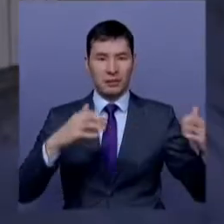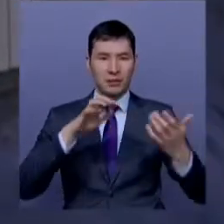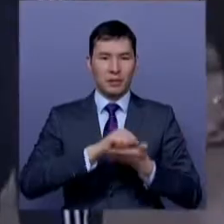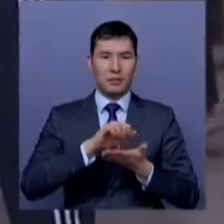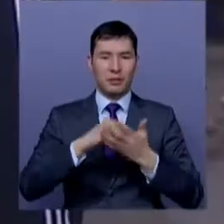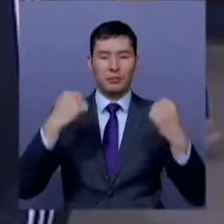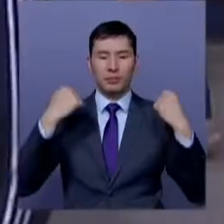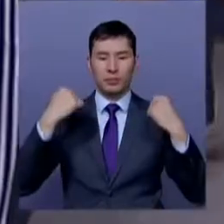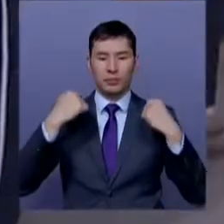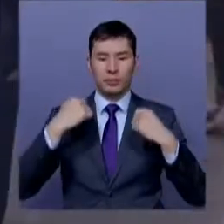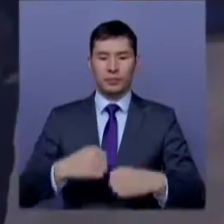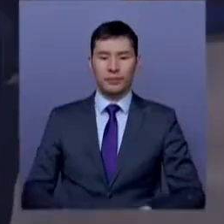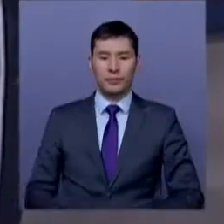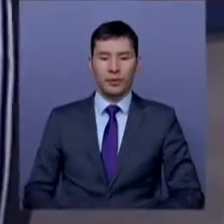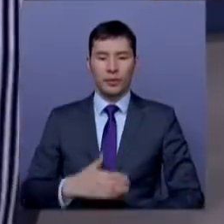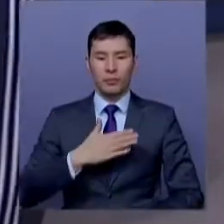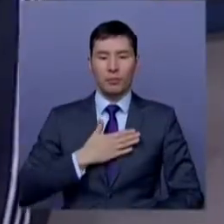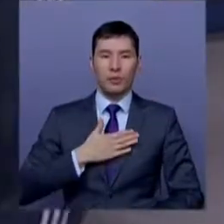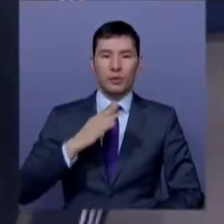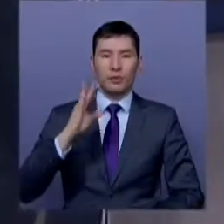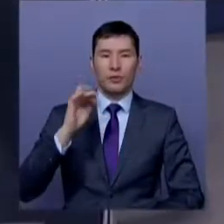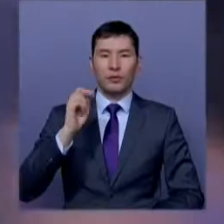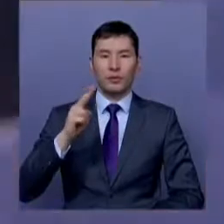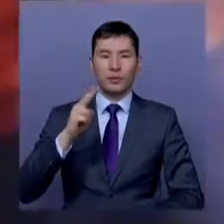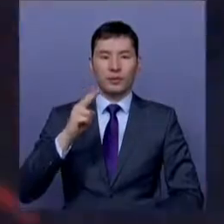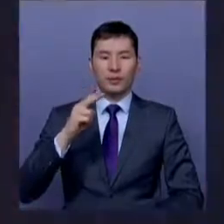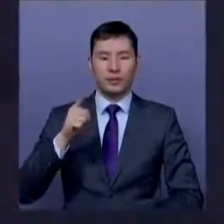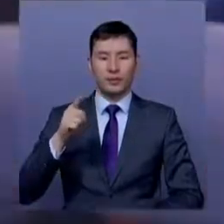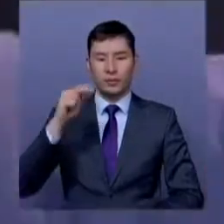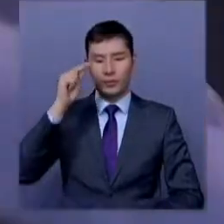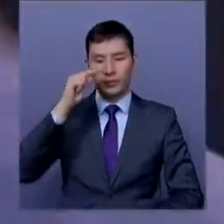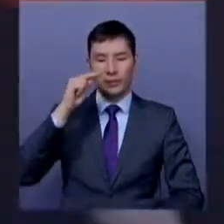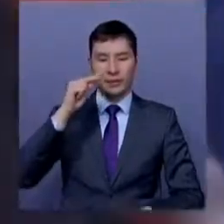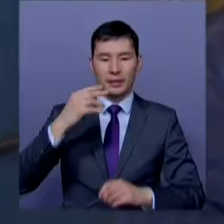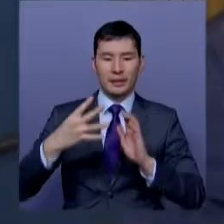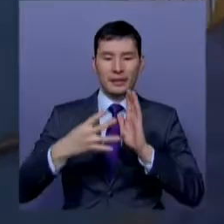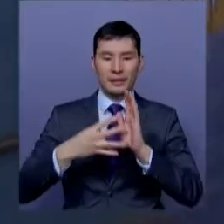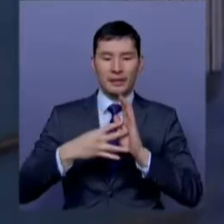жатыр. Өзім немерем 9 сыныпта оқиды, Бексұлтан міне қатысып жатыр. Сосылай